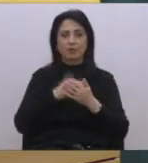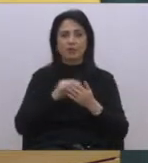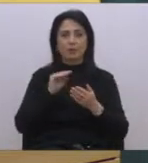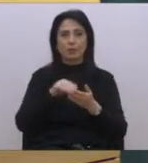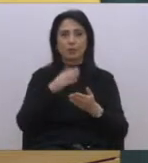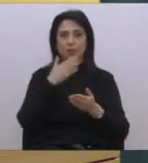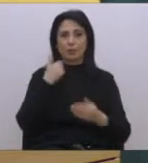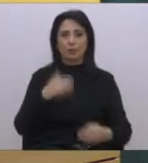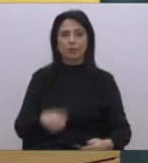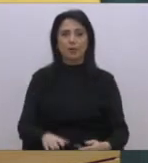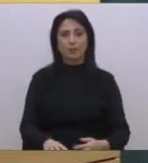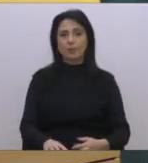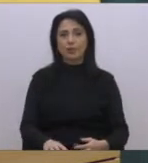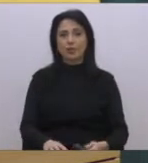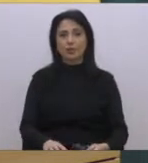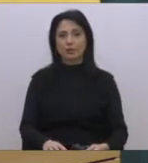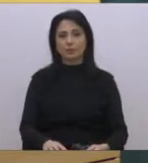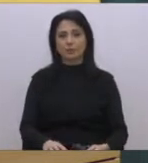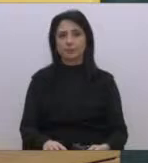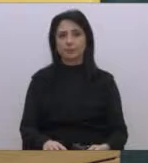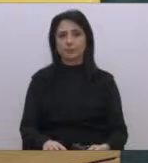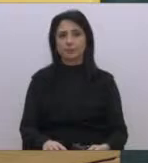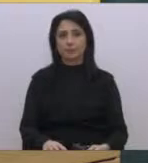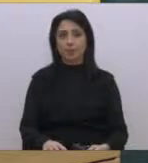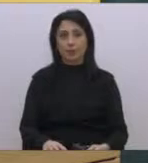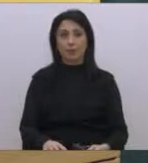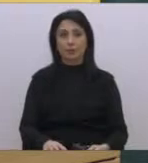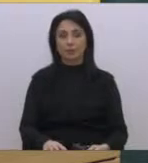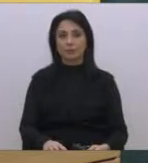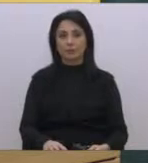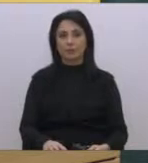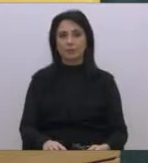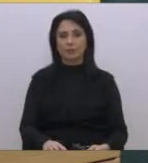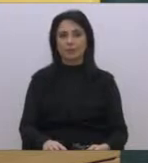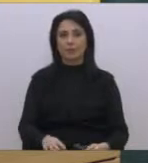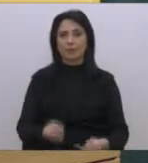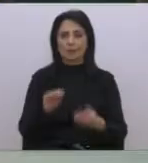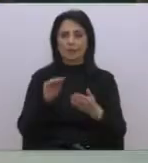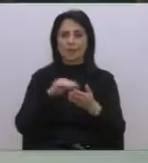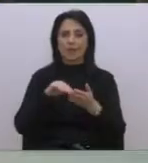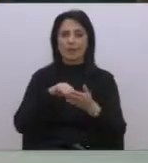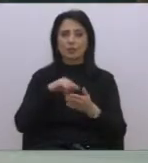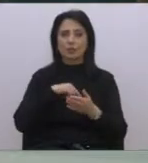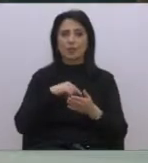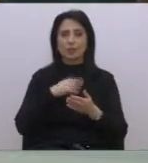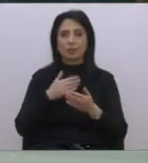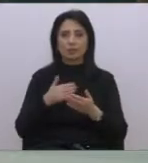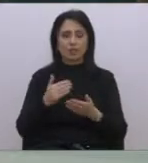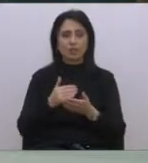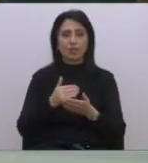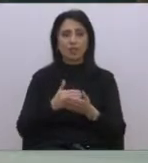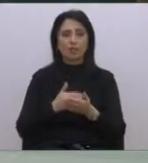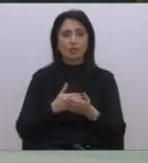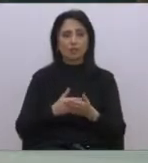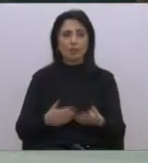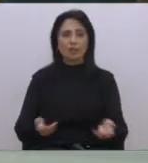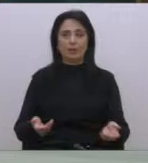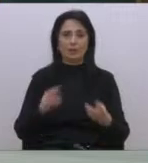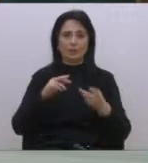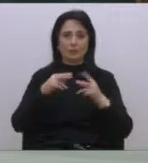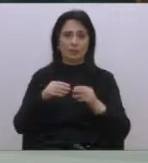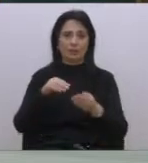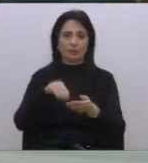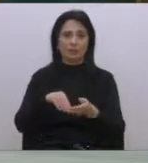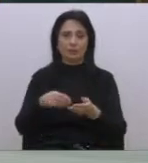cașesu. Am luat redacțiul Hasat Șenișunebi. Araris, meore proiecte,